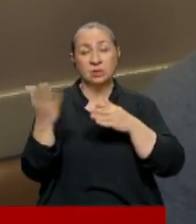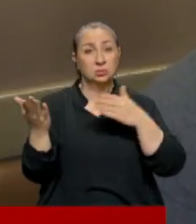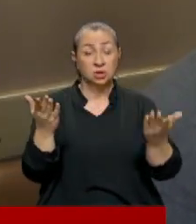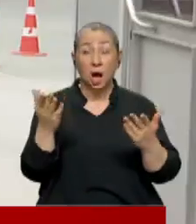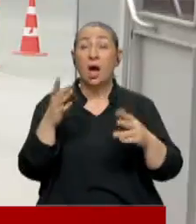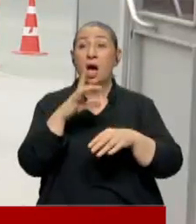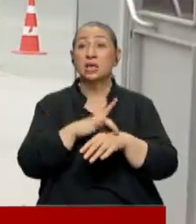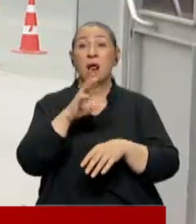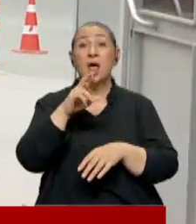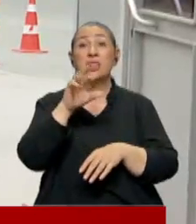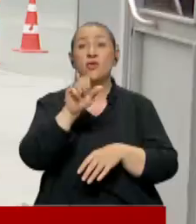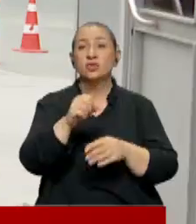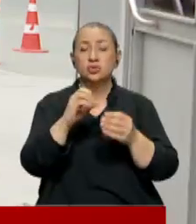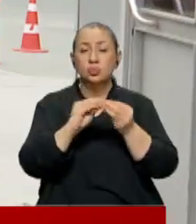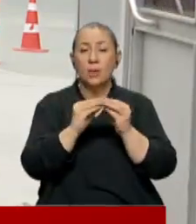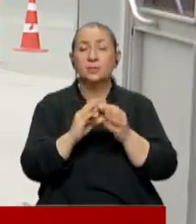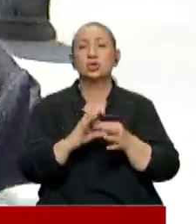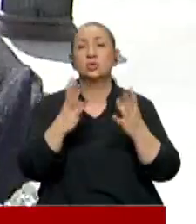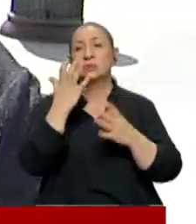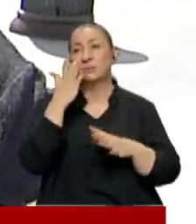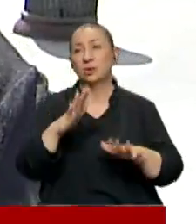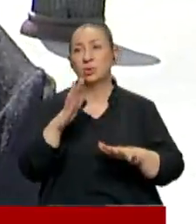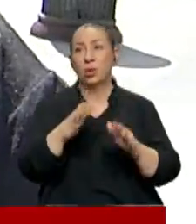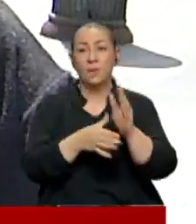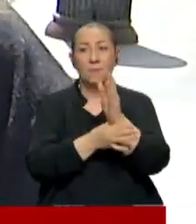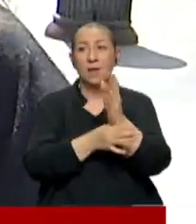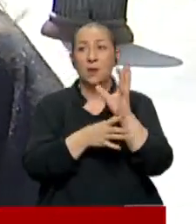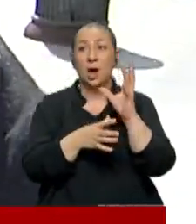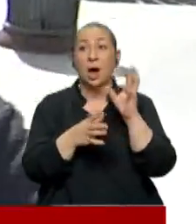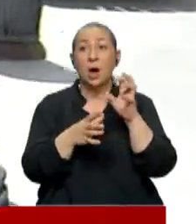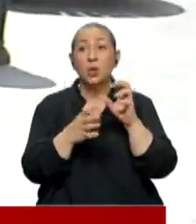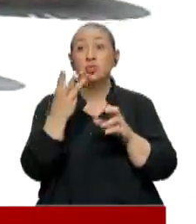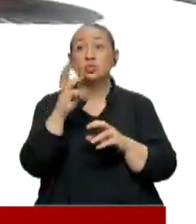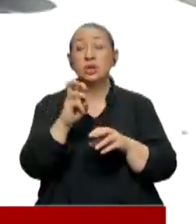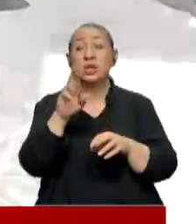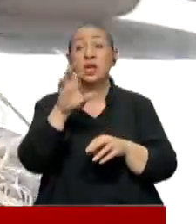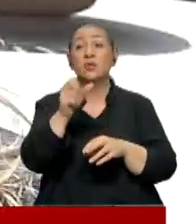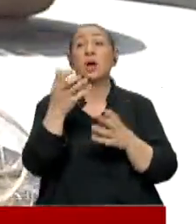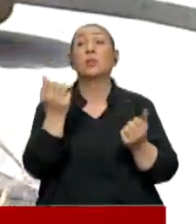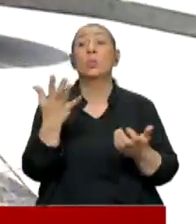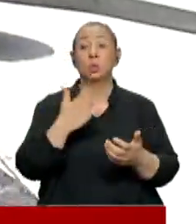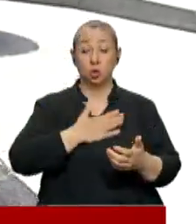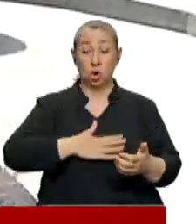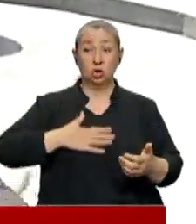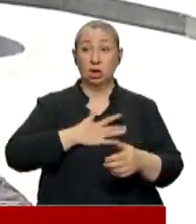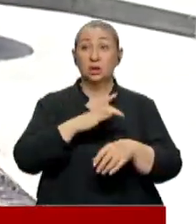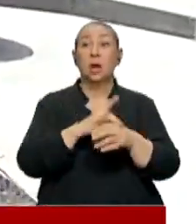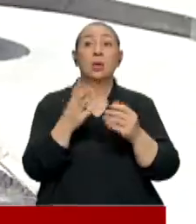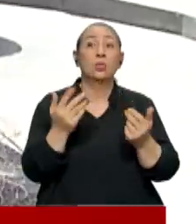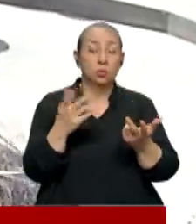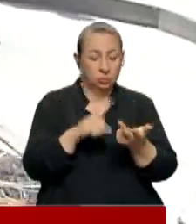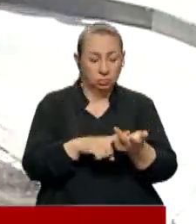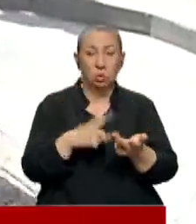yanda hastalar randevu düğünün çözülmesini bekliyor Bileğim ağrıyor bu çaydır randevu alamıyorum ortopedi göğüs hastalıklarında